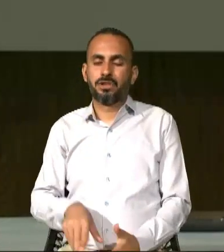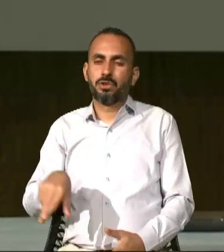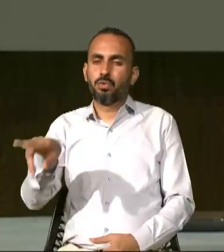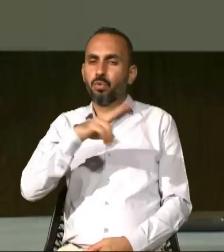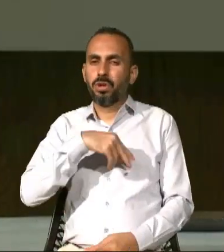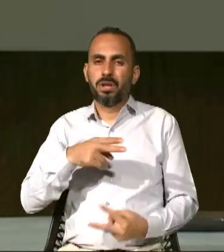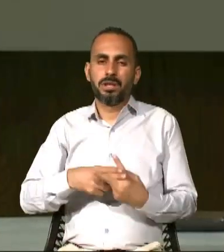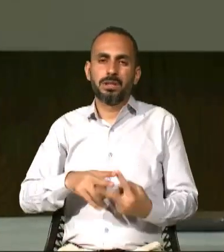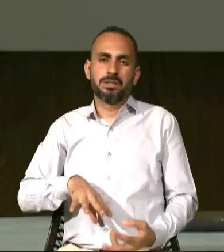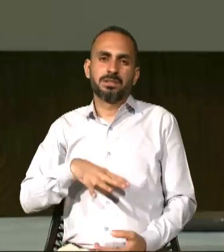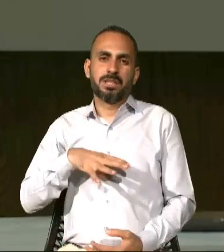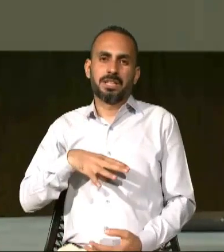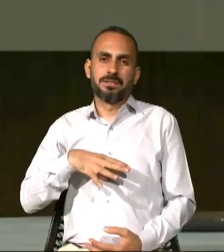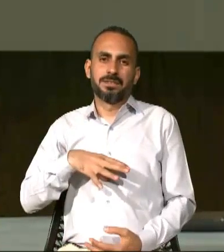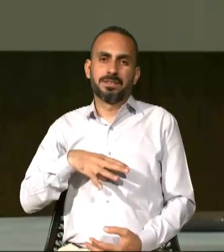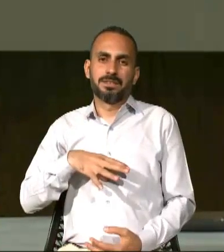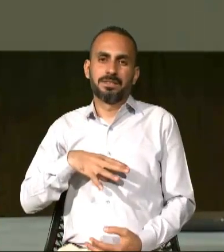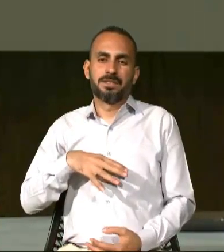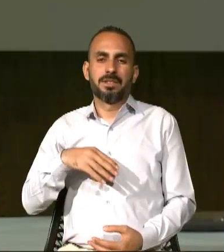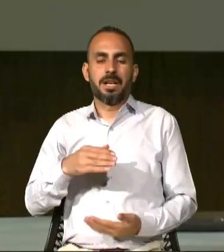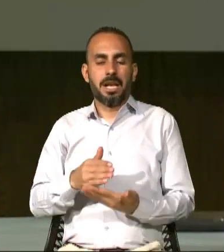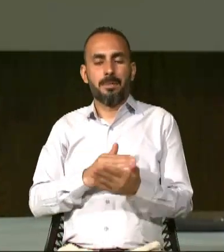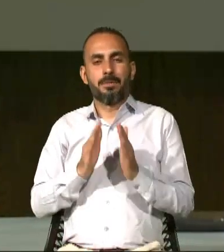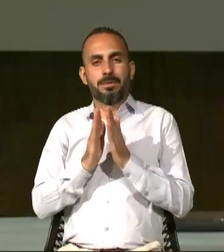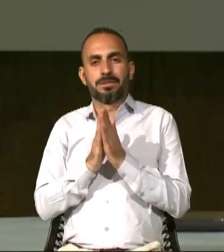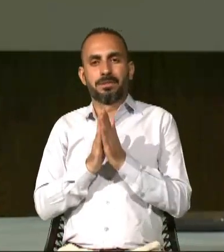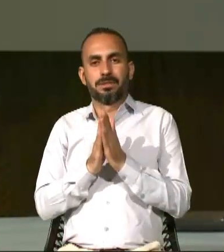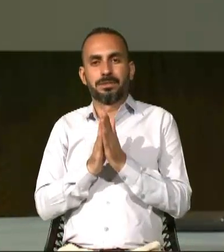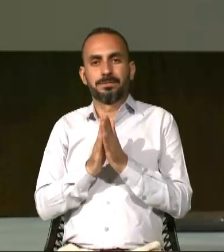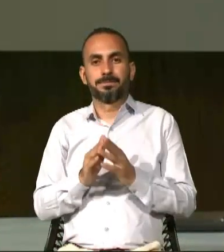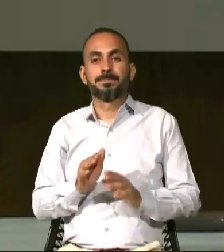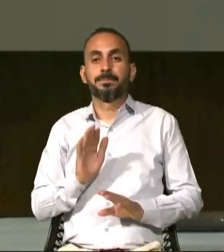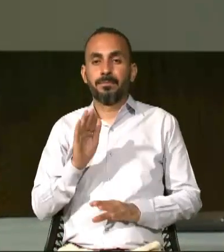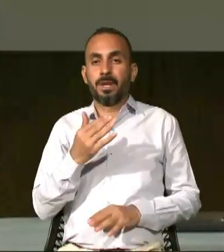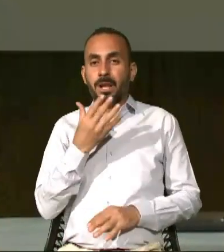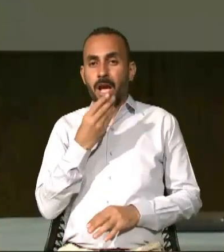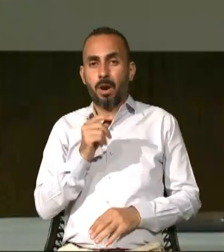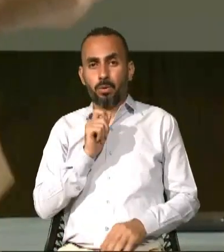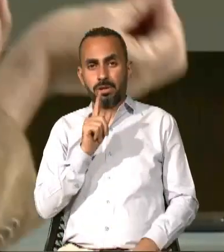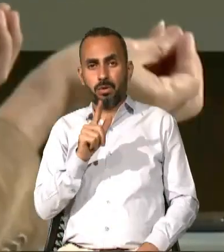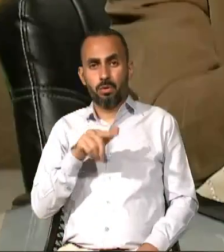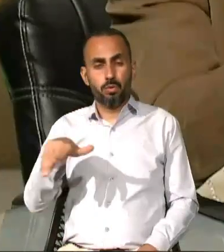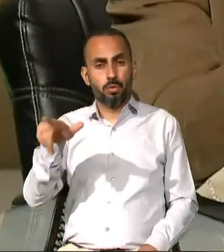جميل. لو ينفع عشان لازم هنصلي مع الناس. جميل. اللي احب اقوله لكل اخواتي، من